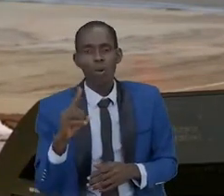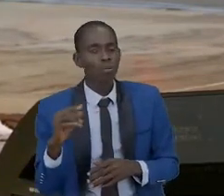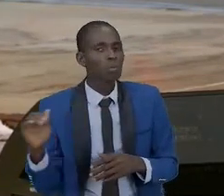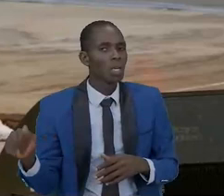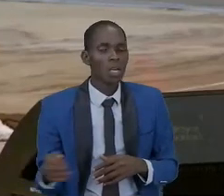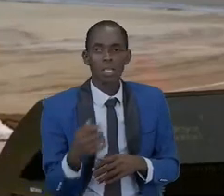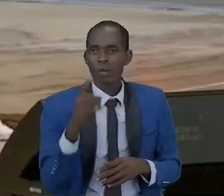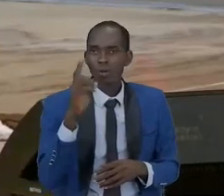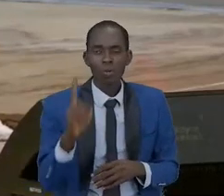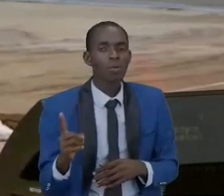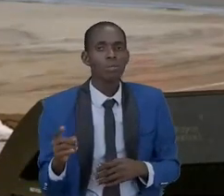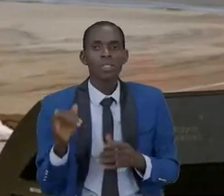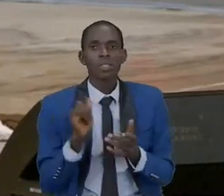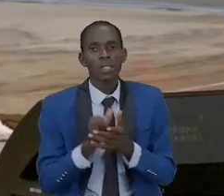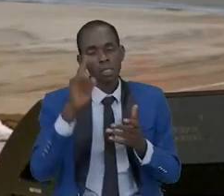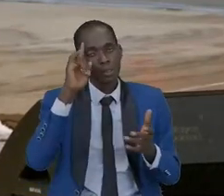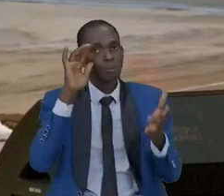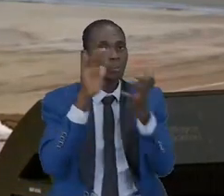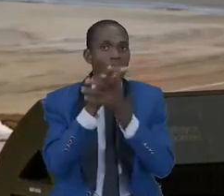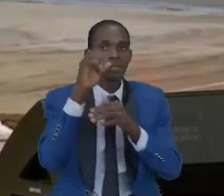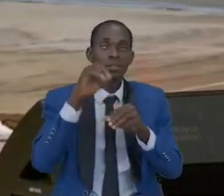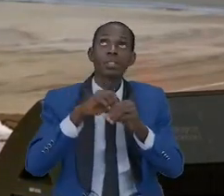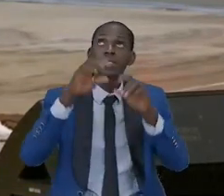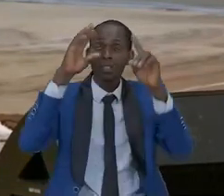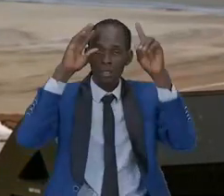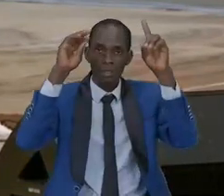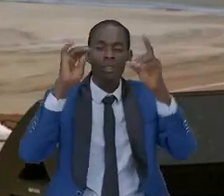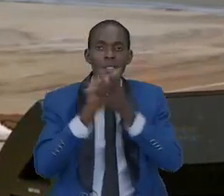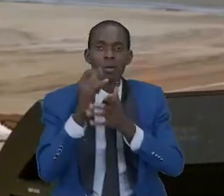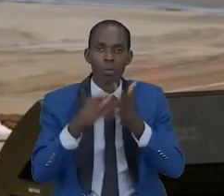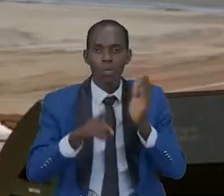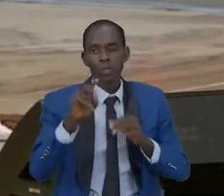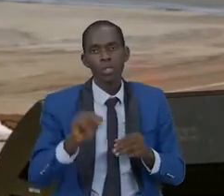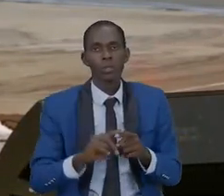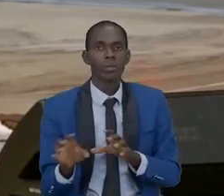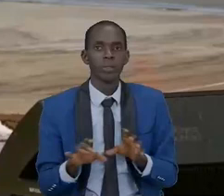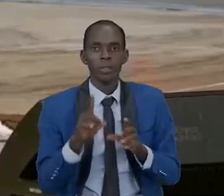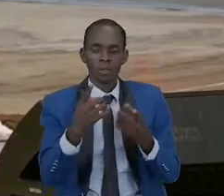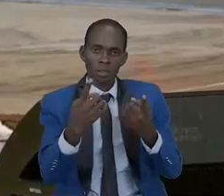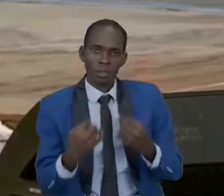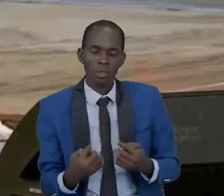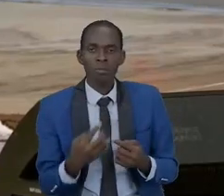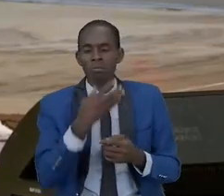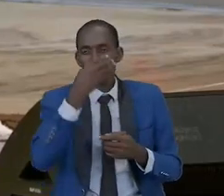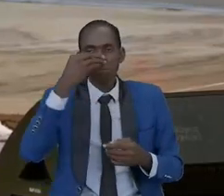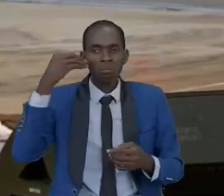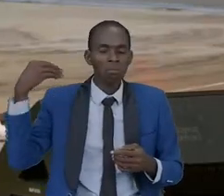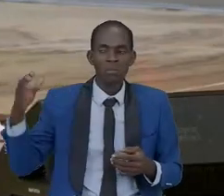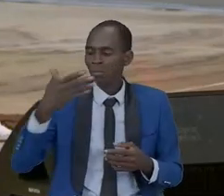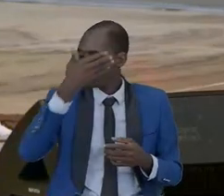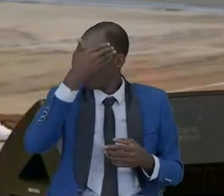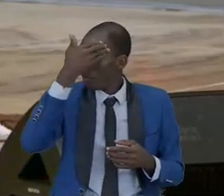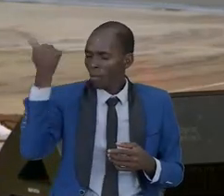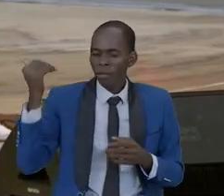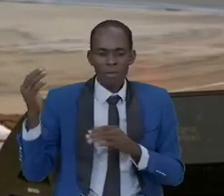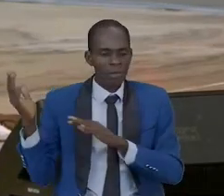quiconque croit en lui c'est ce que tu dois faire tu crois tu viens à Christian tu oublies tes oeuvres tu oublies tout